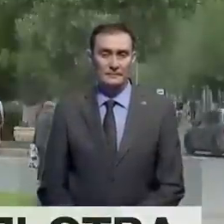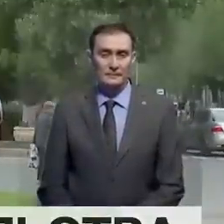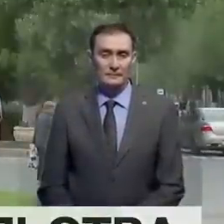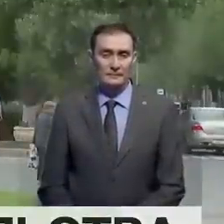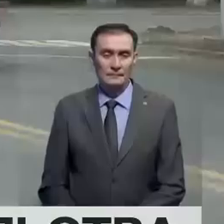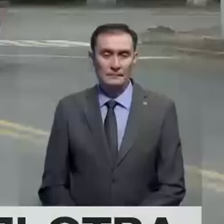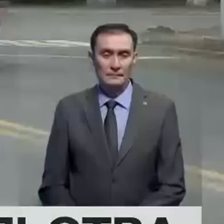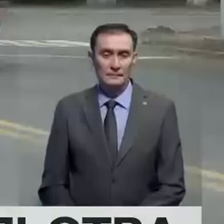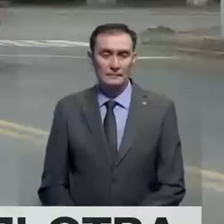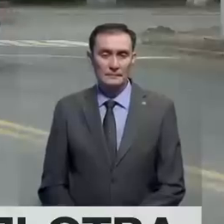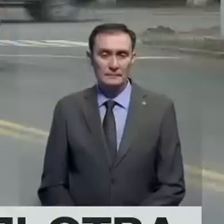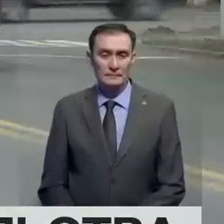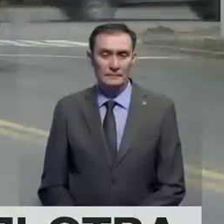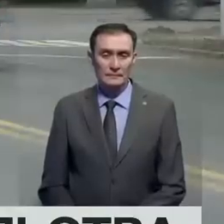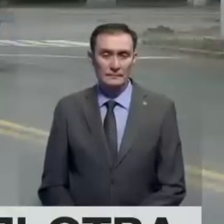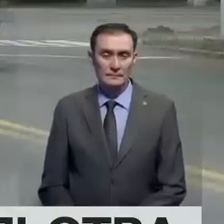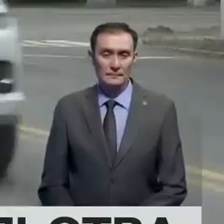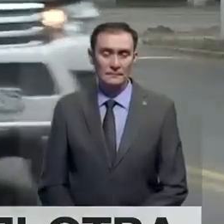24 область